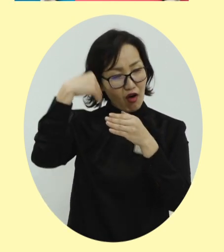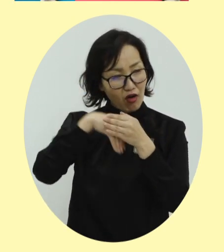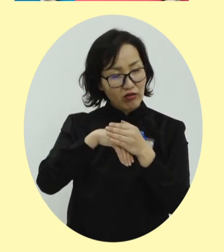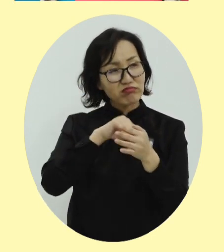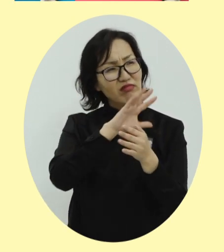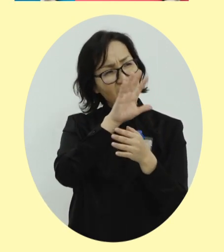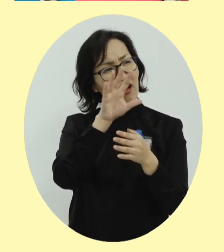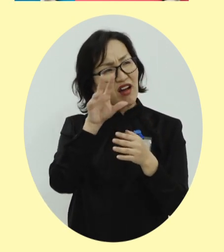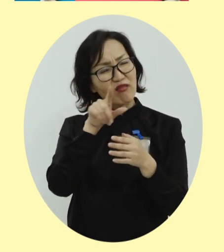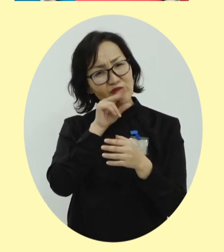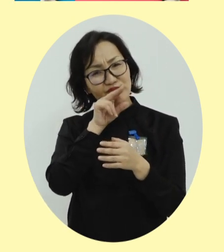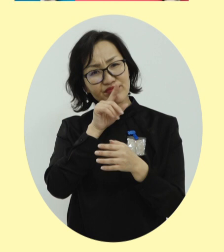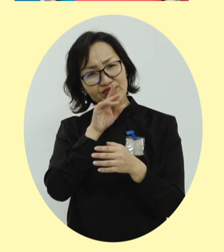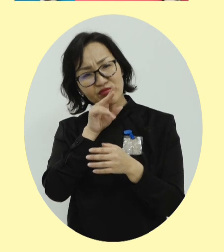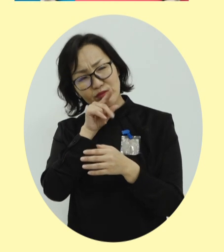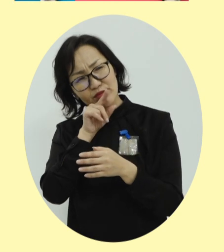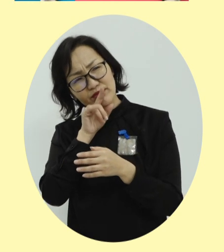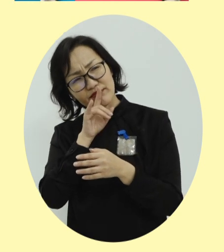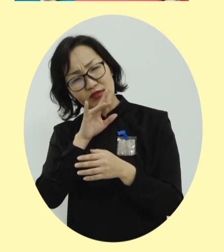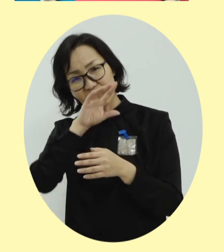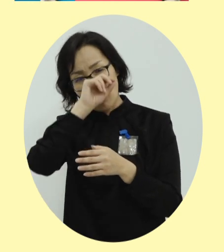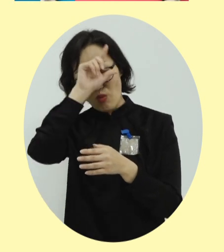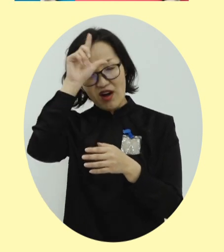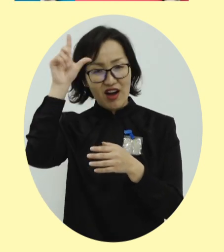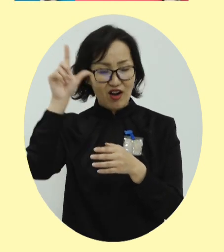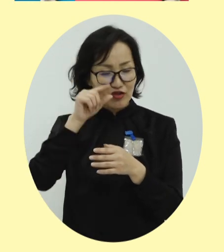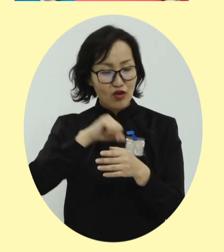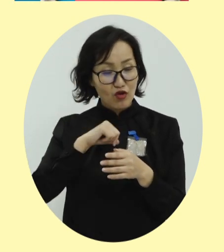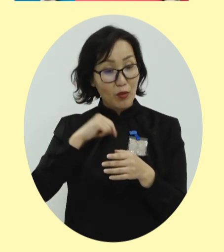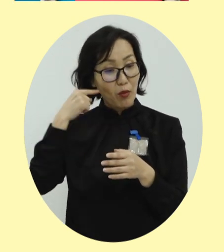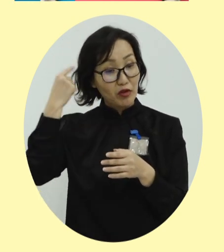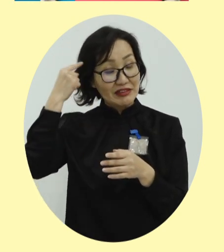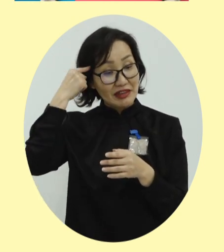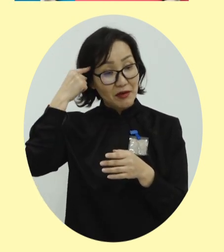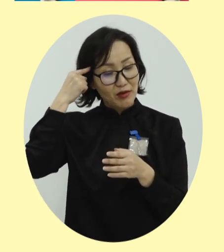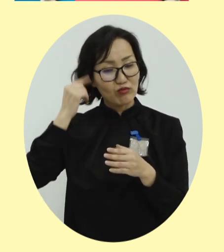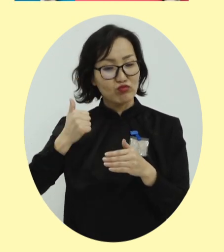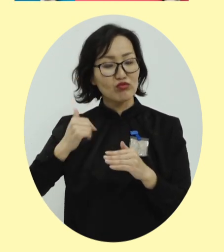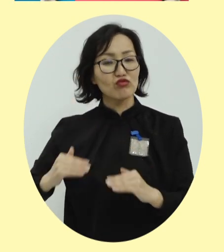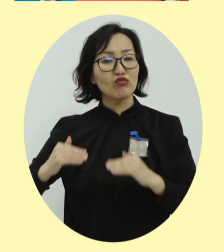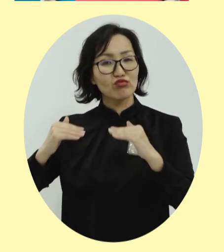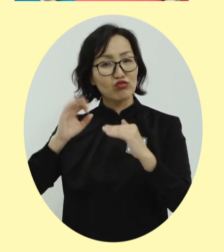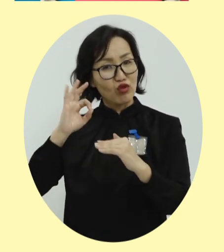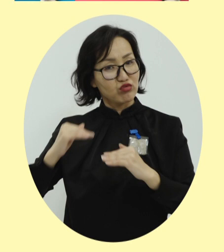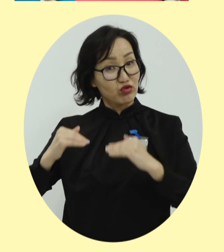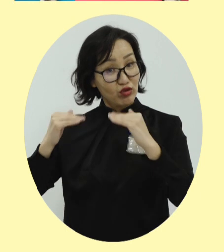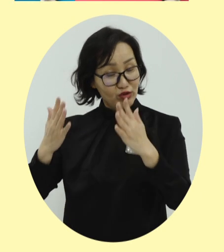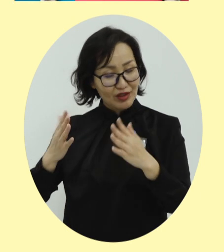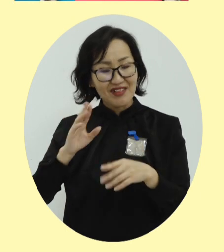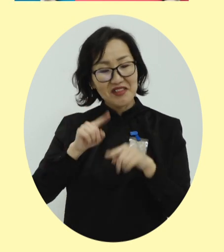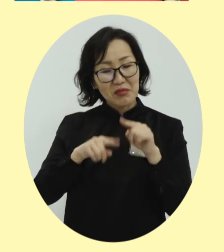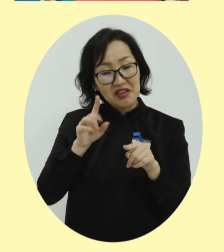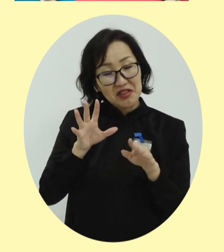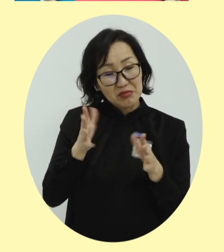хөгжинэ. Мөн өөрийн гэсэн бодол санаа бий болж төлөвшнө. Ямарваа зүйлийг